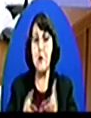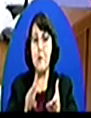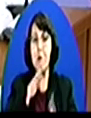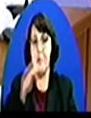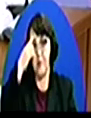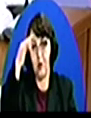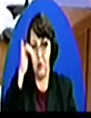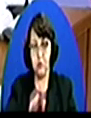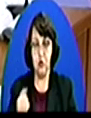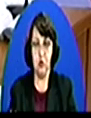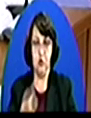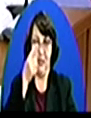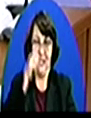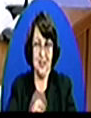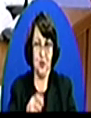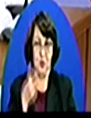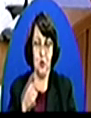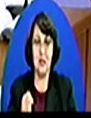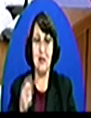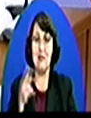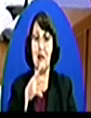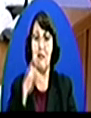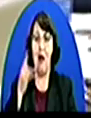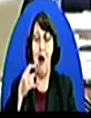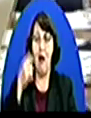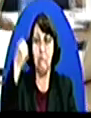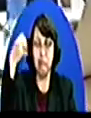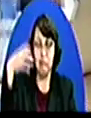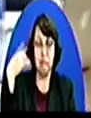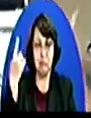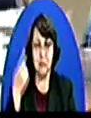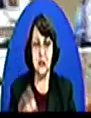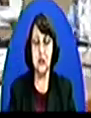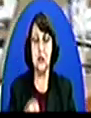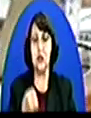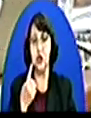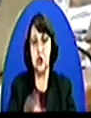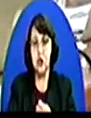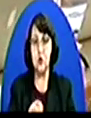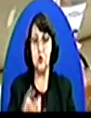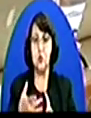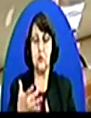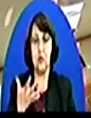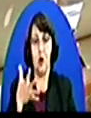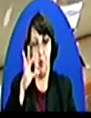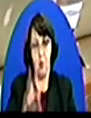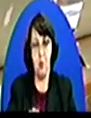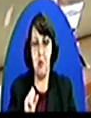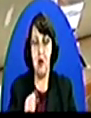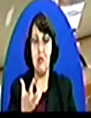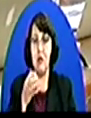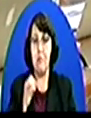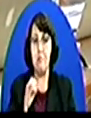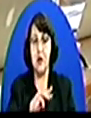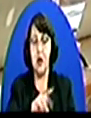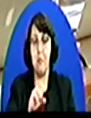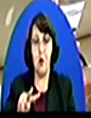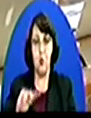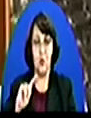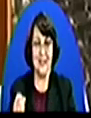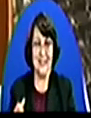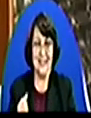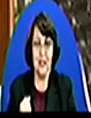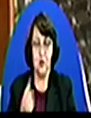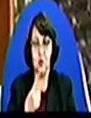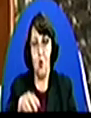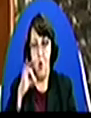оргил ачааллын үед цахилгаан эрчим хүчний хэрэгцээ жилд дунджаар 5% буюу ойролцоогоор 50 мегаваттар нэмэгдэж нөөцгүйгээр бүрэн хүчин чадлаа шавхаж